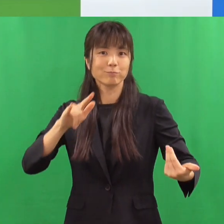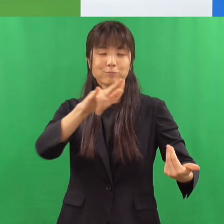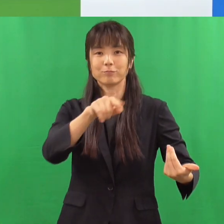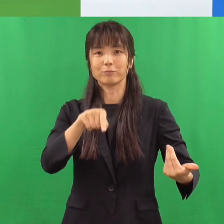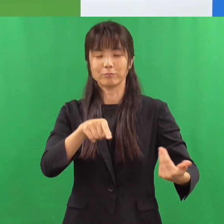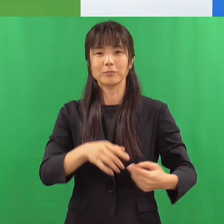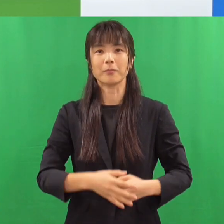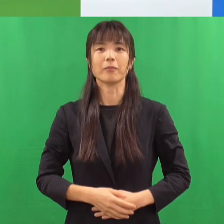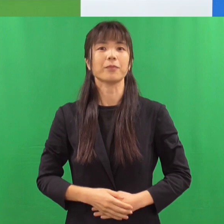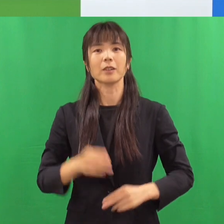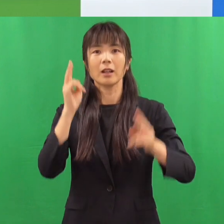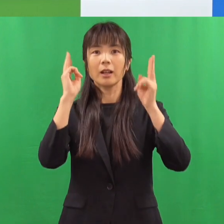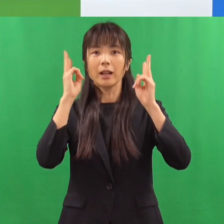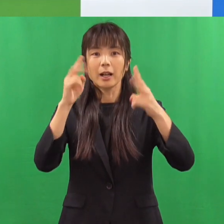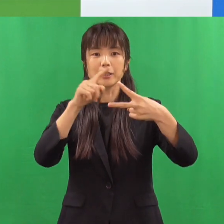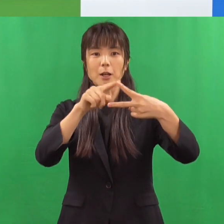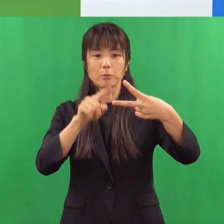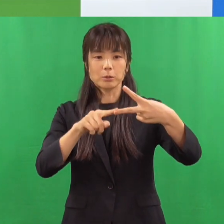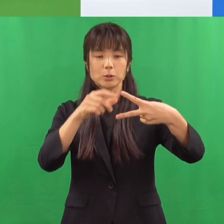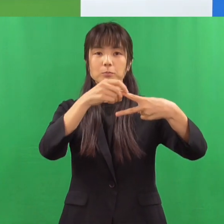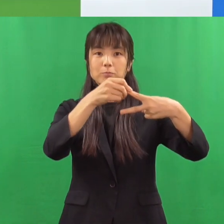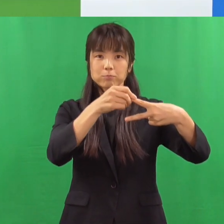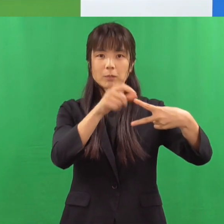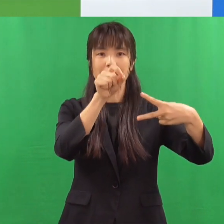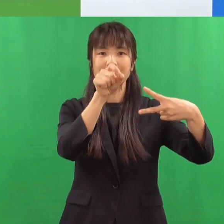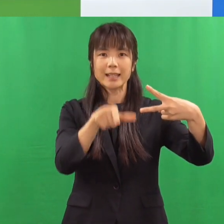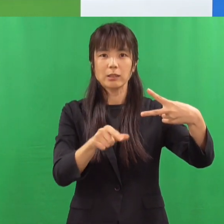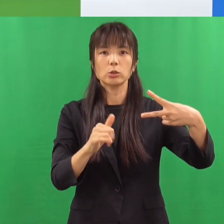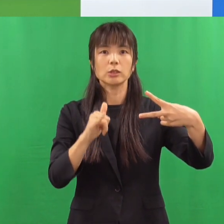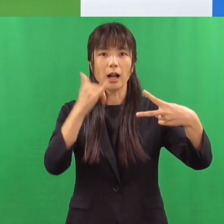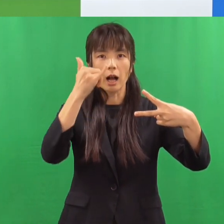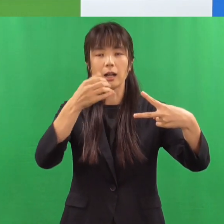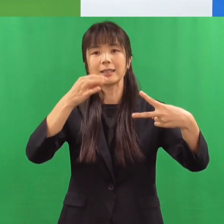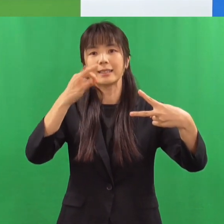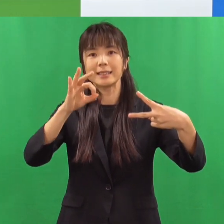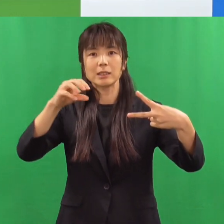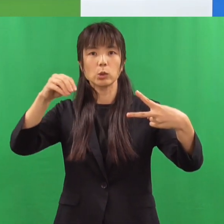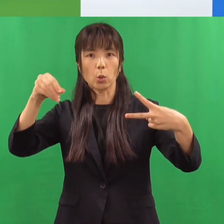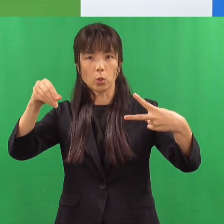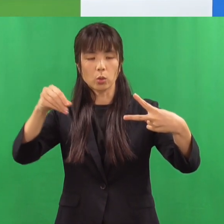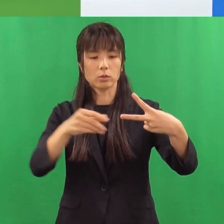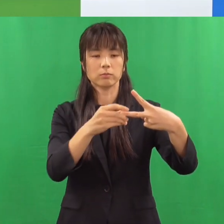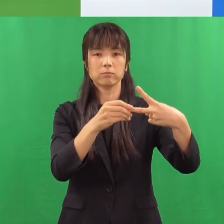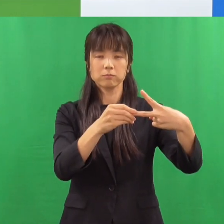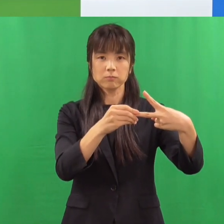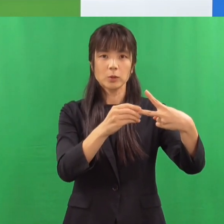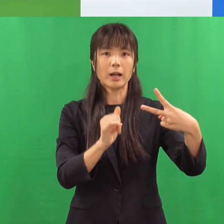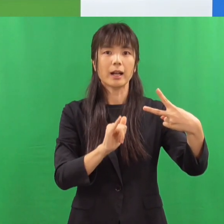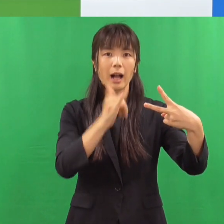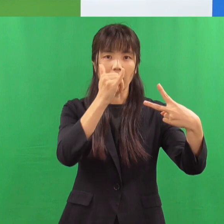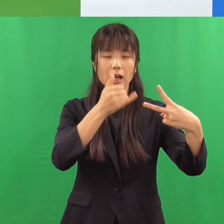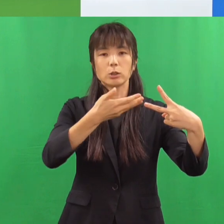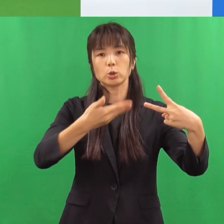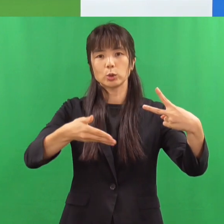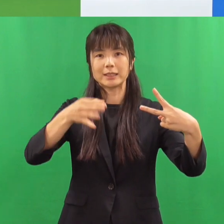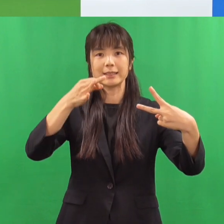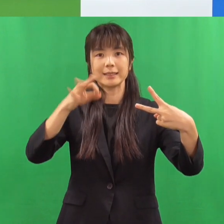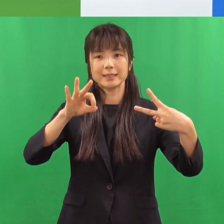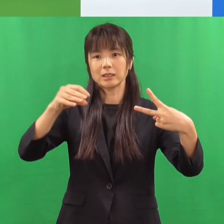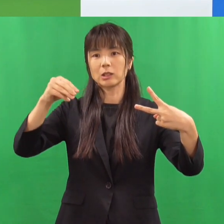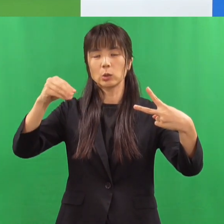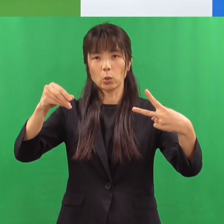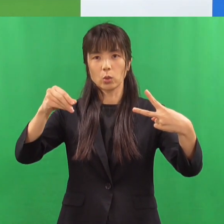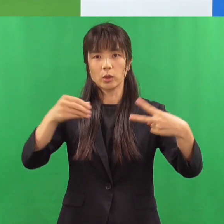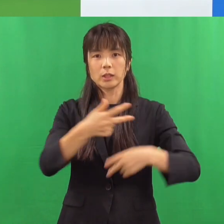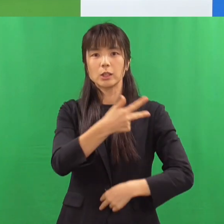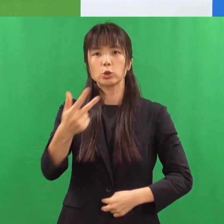イ航空は月火金土の週4便、香港エクスプレスは火水金土の週4